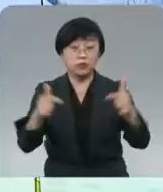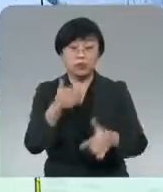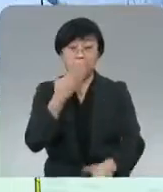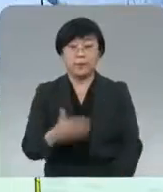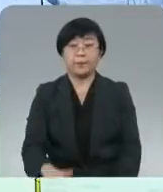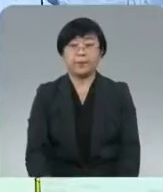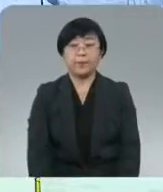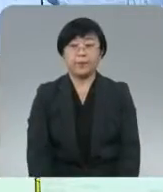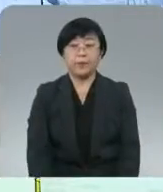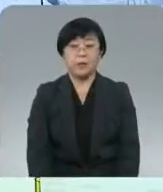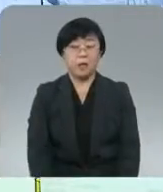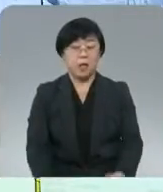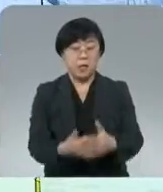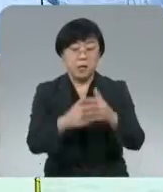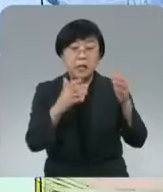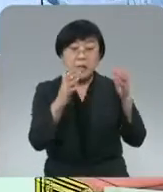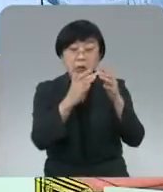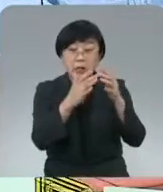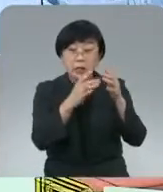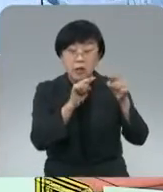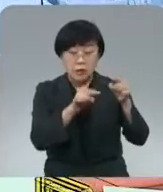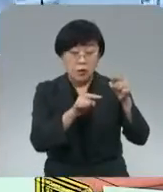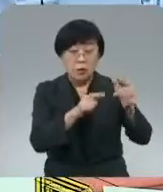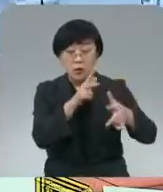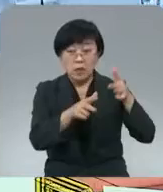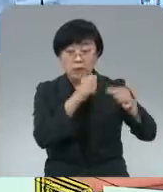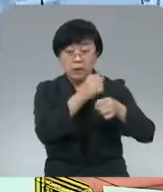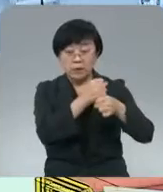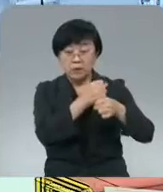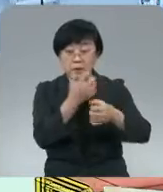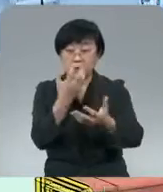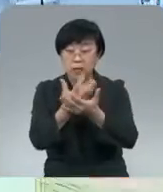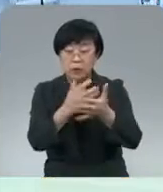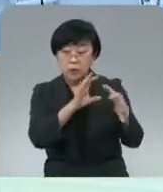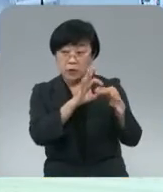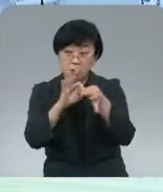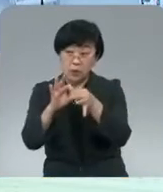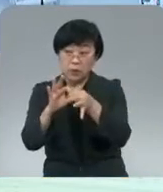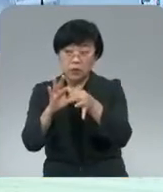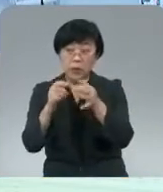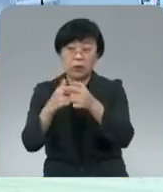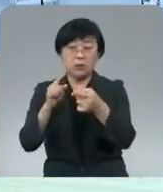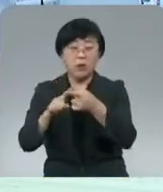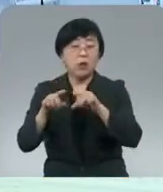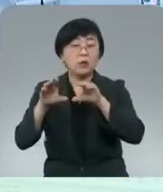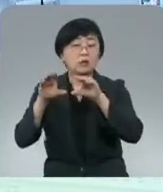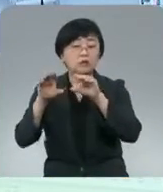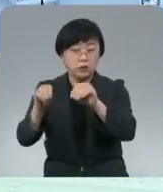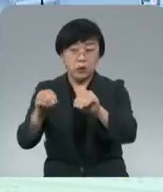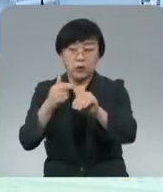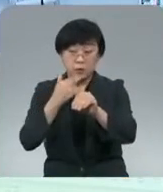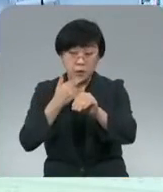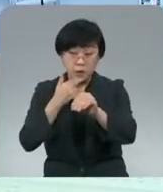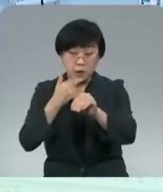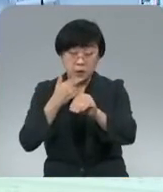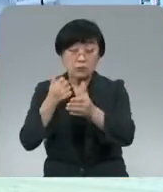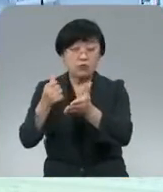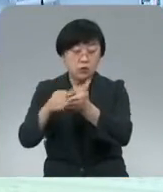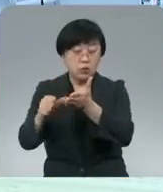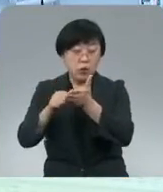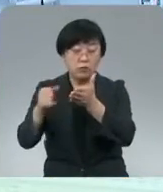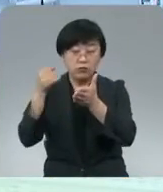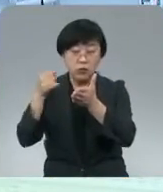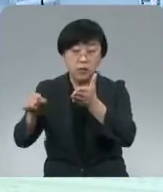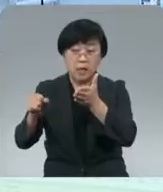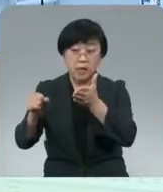menyambungkannya dengan pabrik di dunia nyata saat memasukkan informasi baru dalam proses perakitan di dunia maya maka proses perakitan